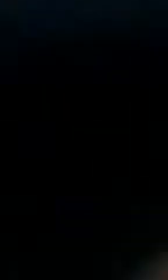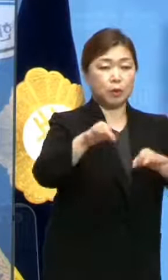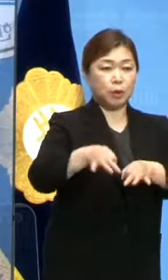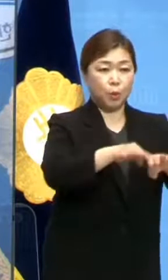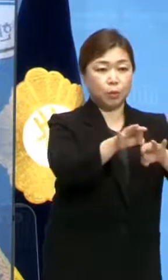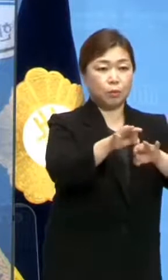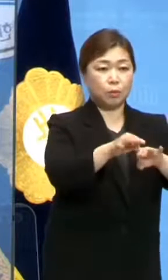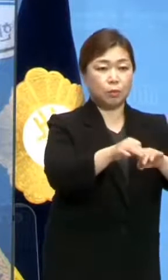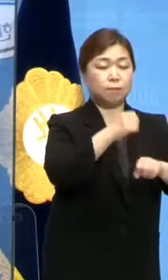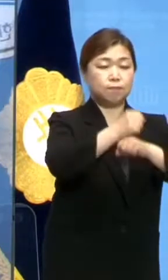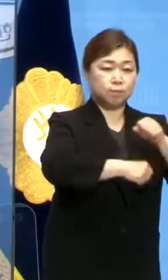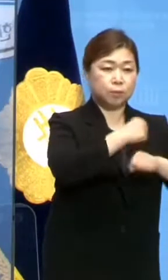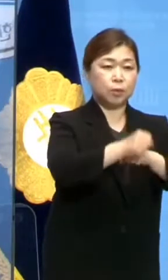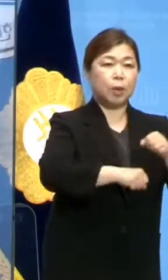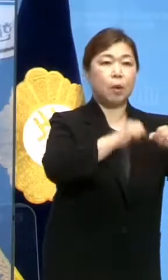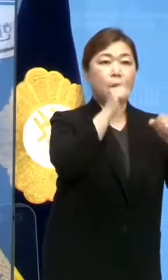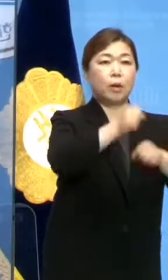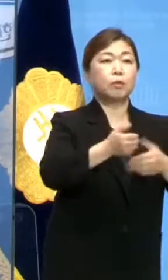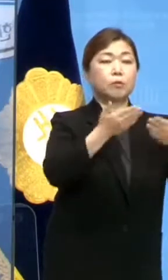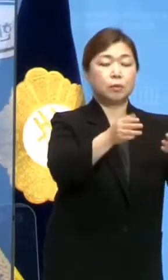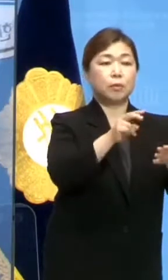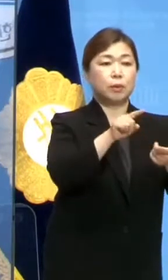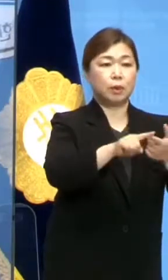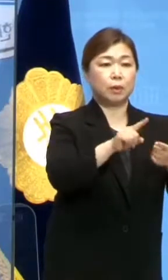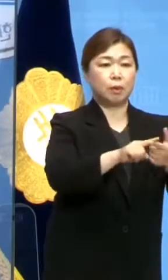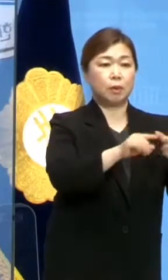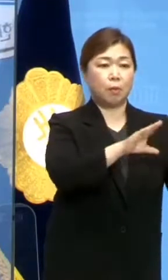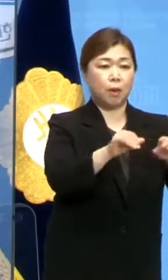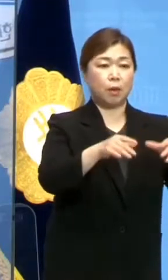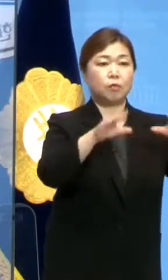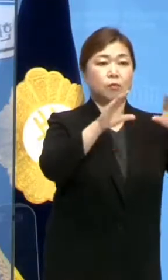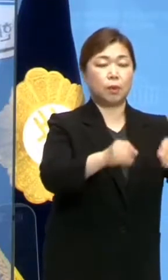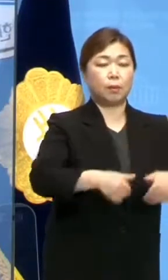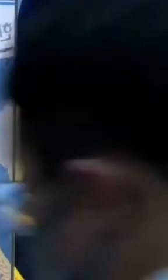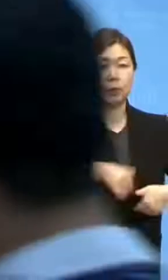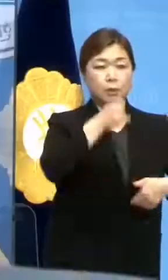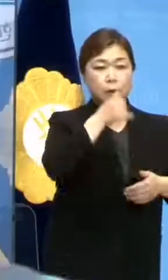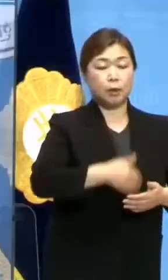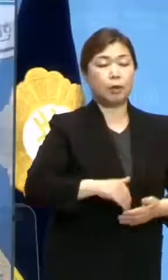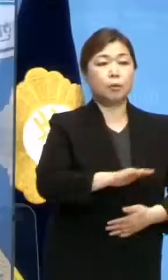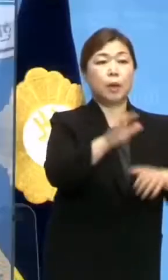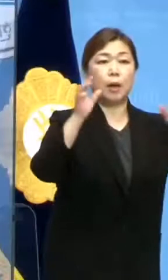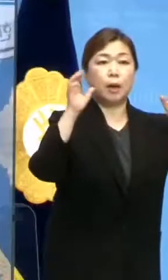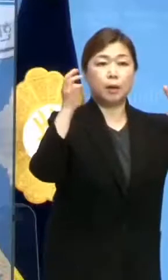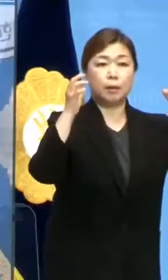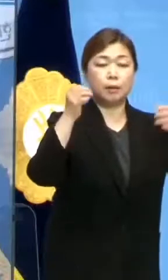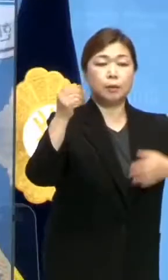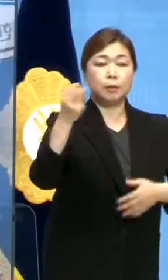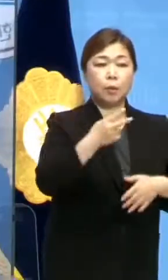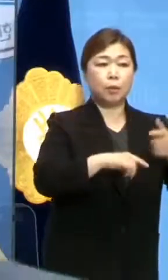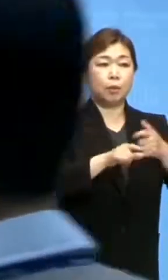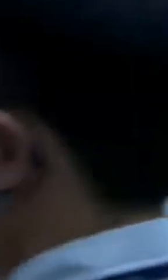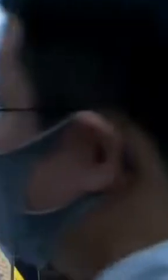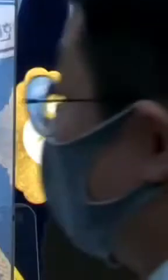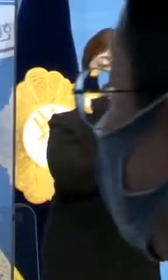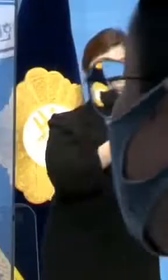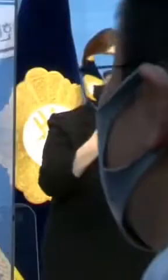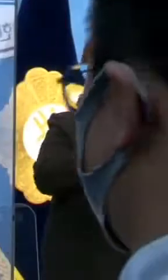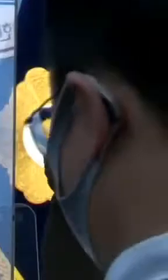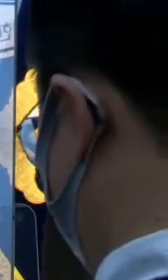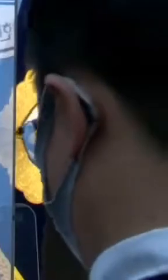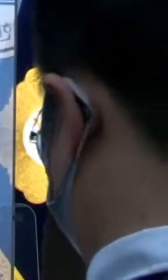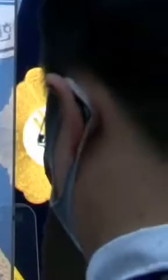무분별한 규제를 규제 완화를 중단해야 합니다 우리 아이들과 나아가 우리 국민들의 안전을